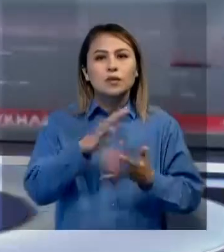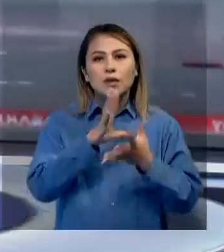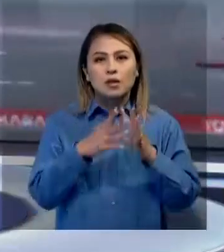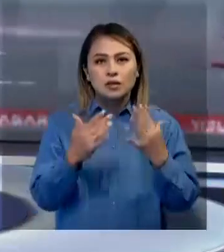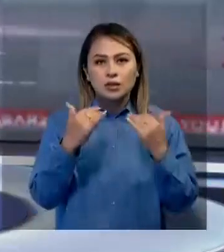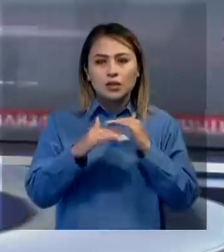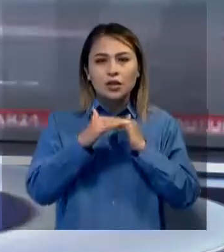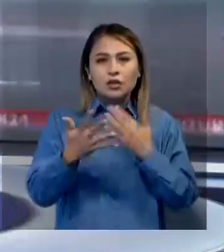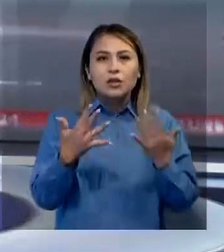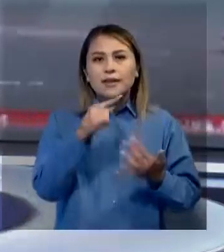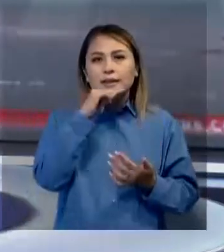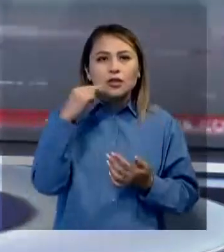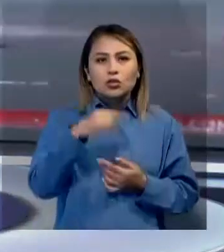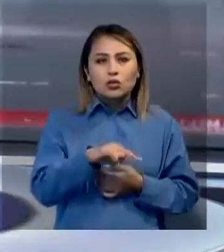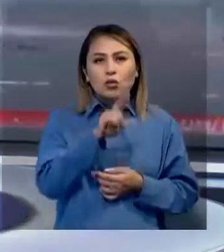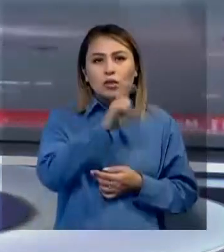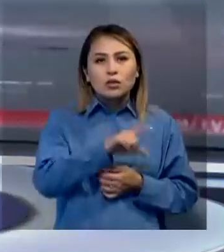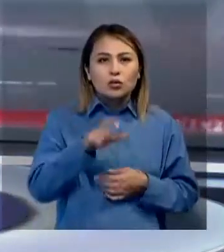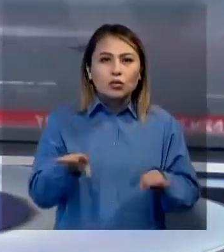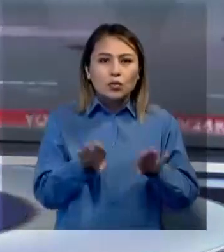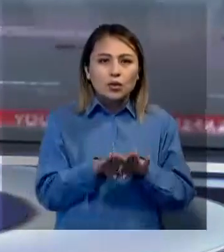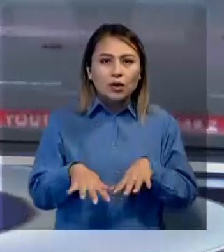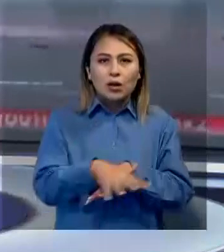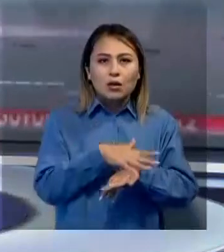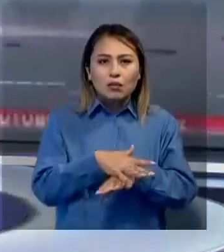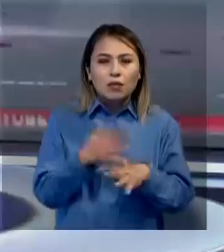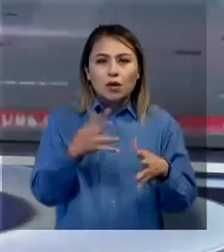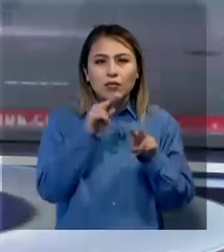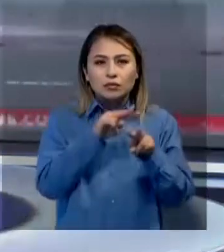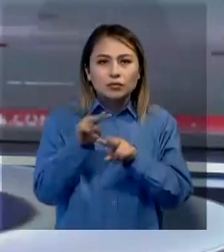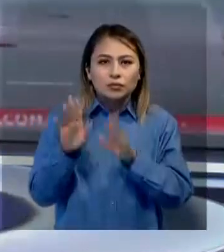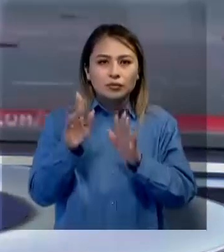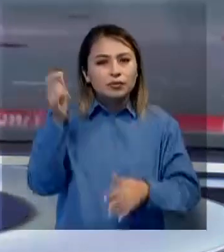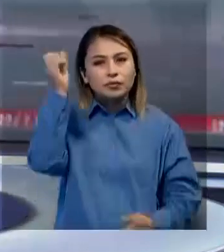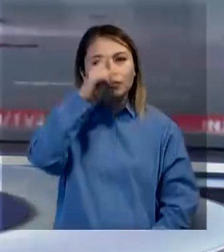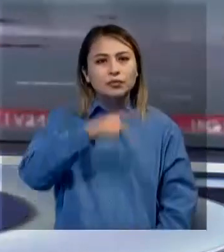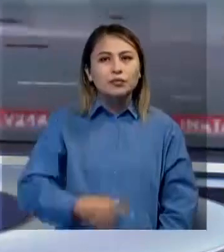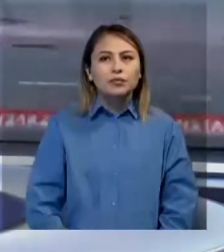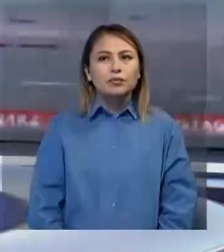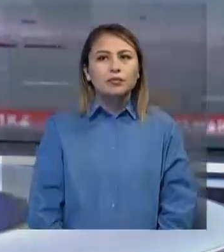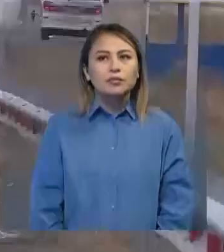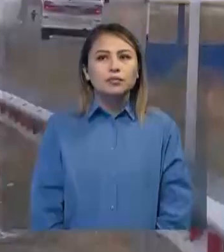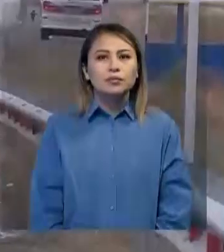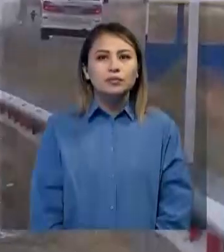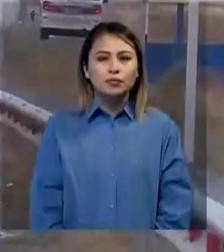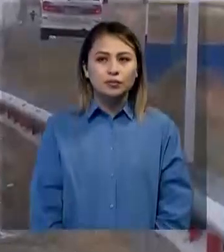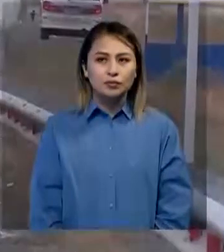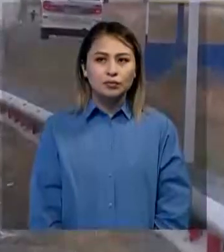Жалпы дәл қазір елде қанша ресейлік жүр? Оларды құзырлы органдар қалай бақылайды? Бекзат Аманұлын тыңдайық.